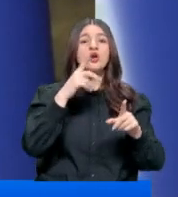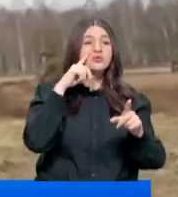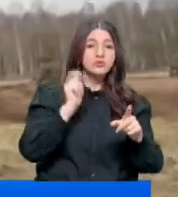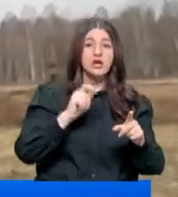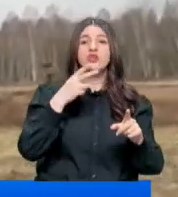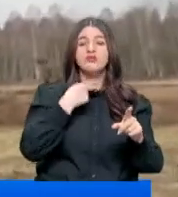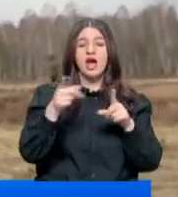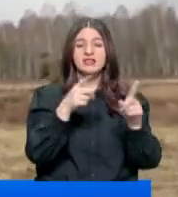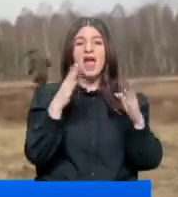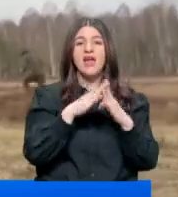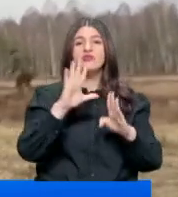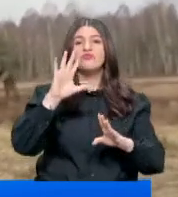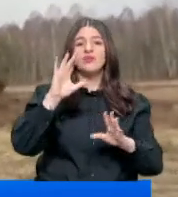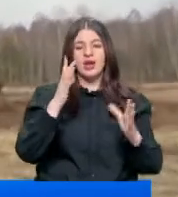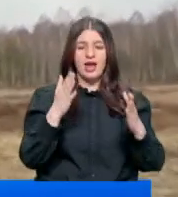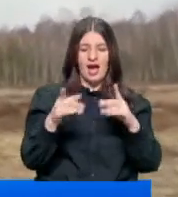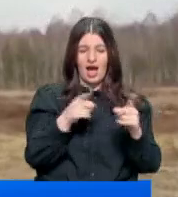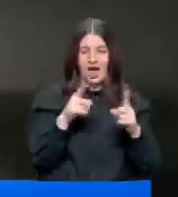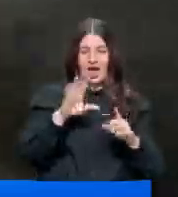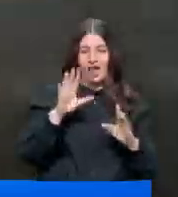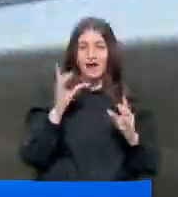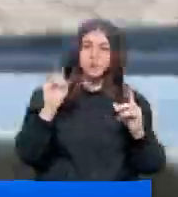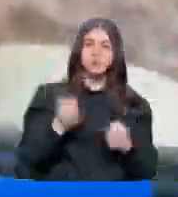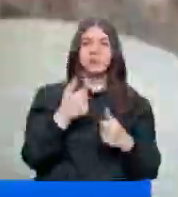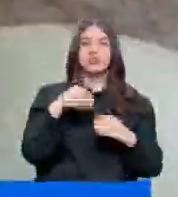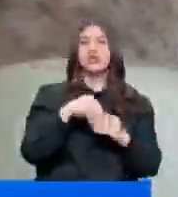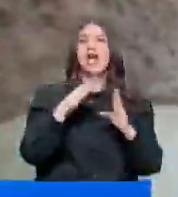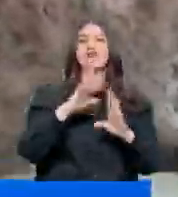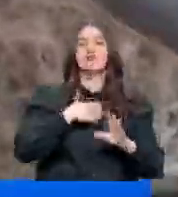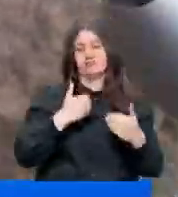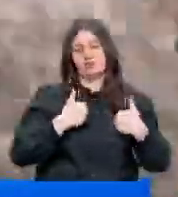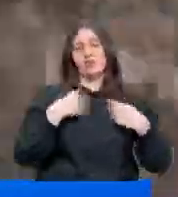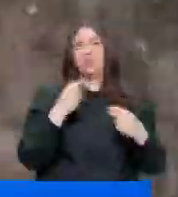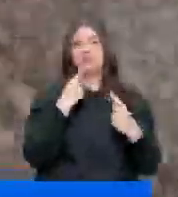ara buluculuk için ev sahipliği yapma teklifini iki bakana da yineledi.